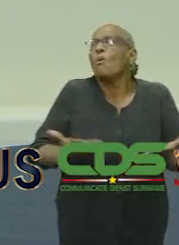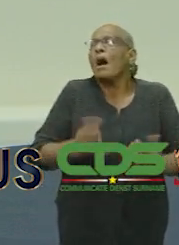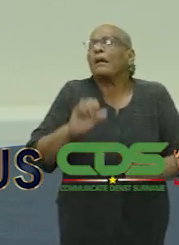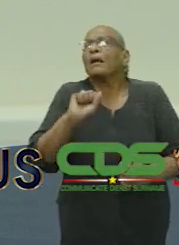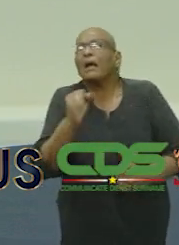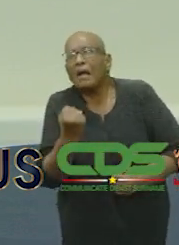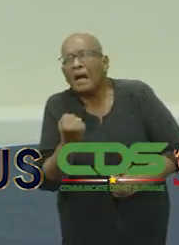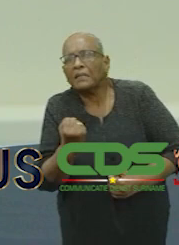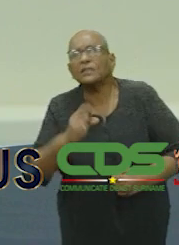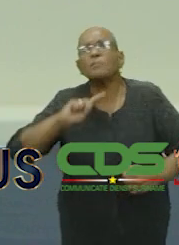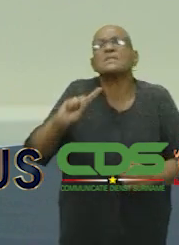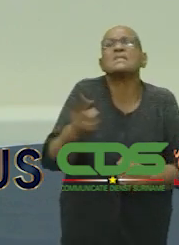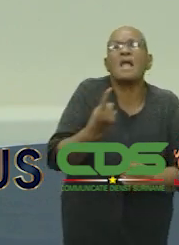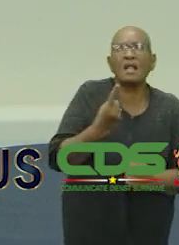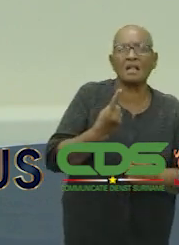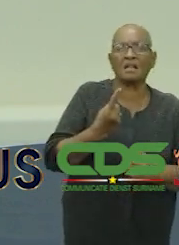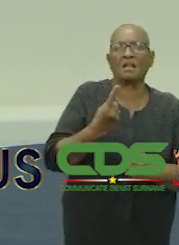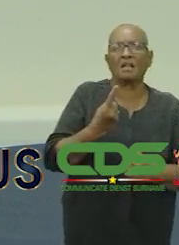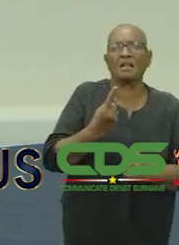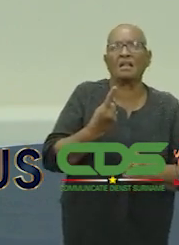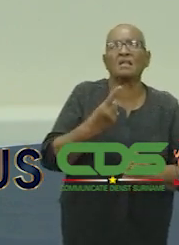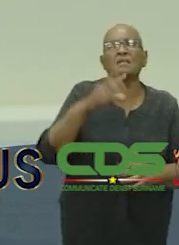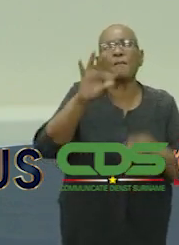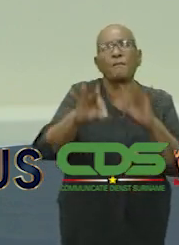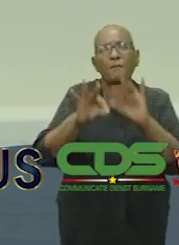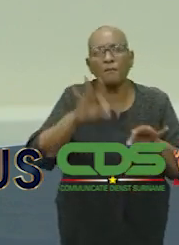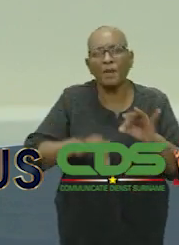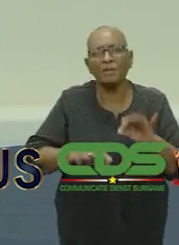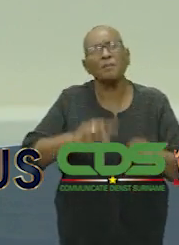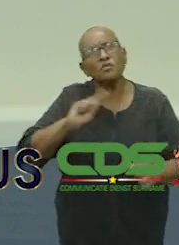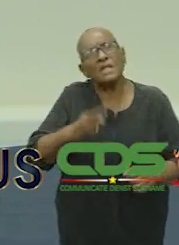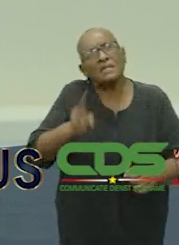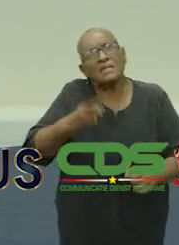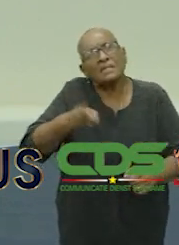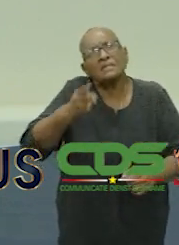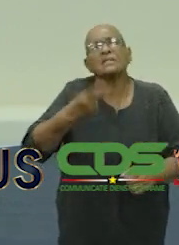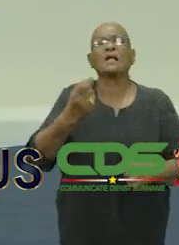om versneld de agrarische productie op te krikken.